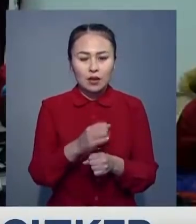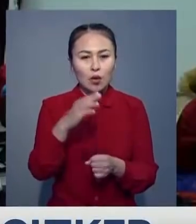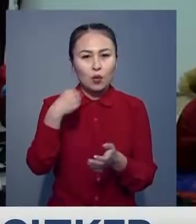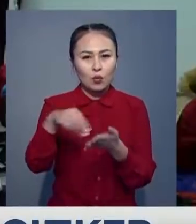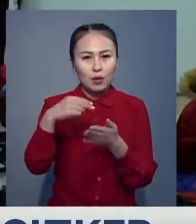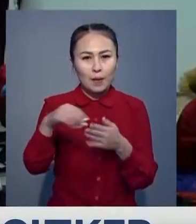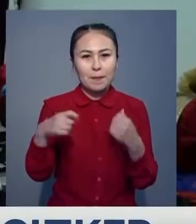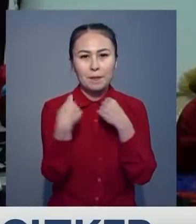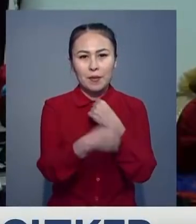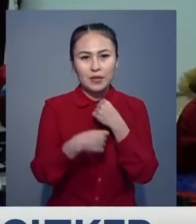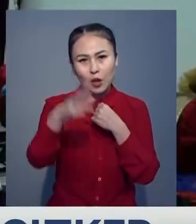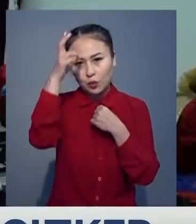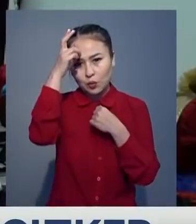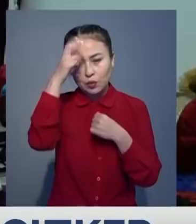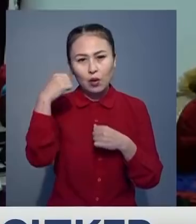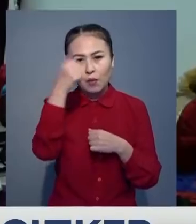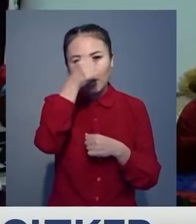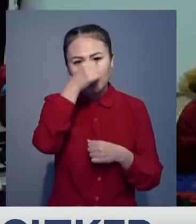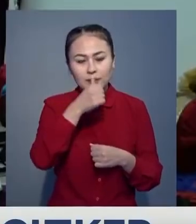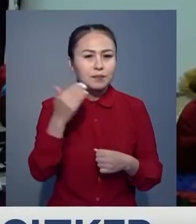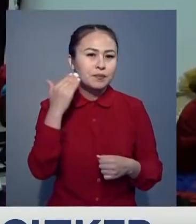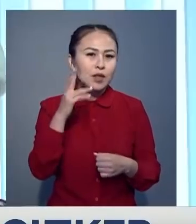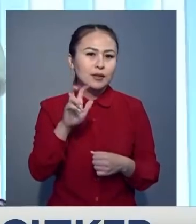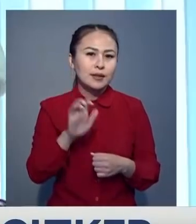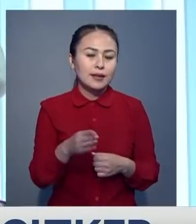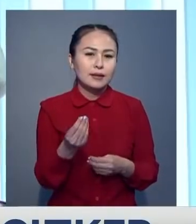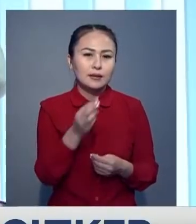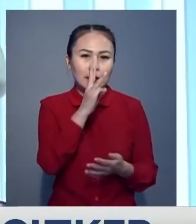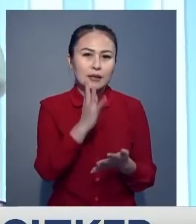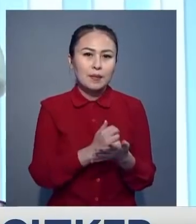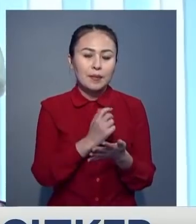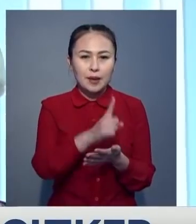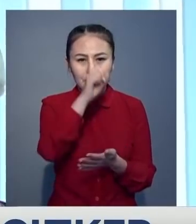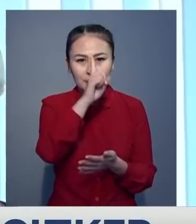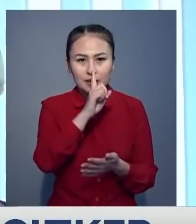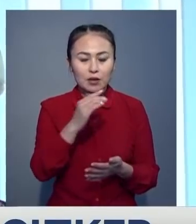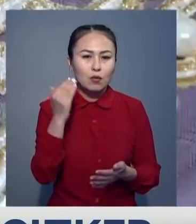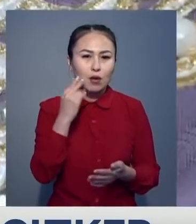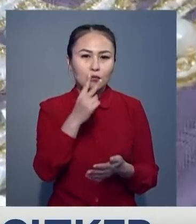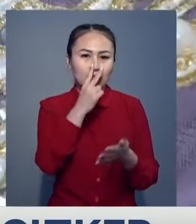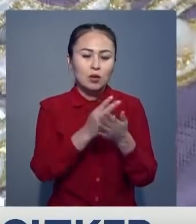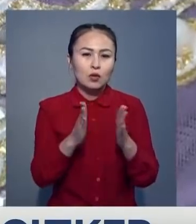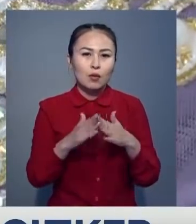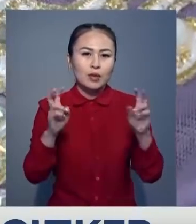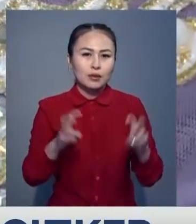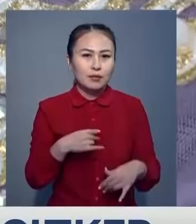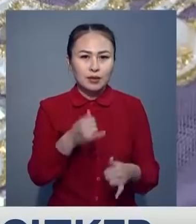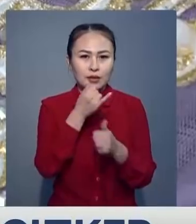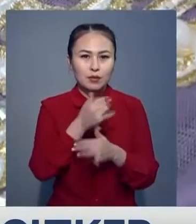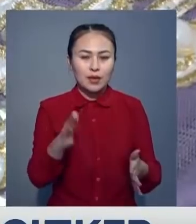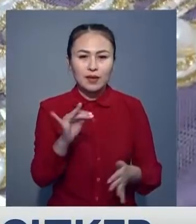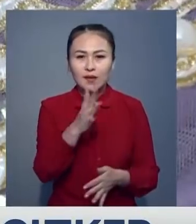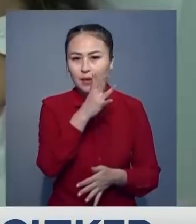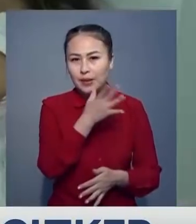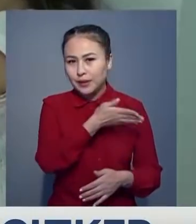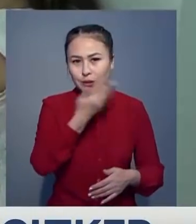алдырады. Отбасының таза кірісі айына кем дегенде 300 мың теңгені құрайды. Көп баламын деп қарап отыруға Гүлперизаттың уақыты жоқ.